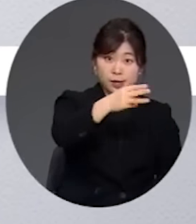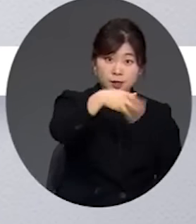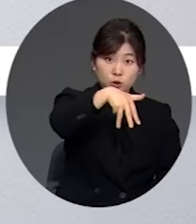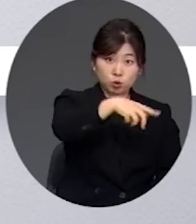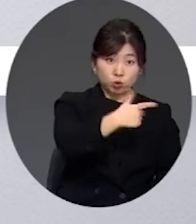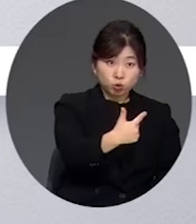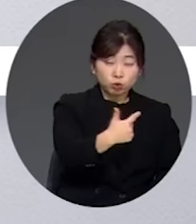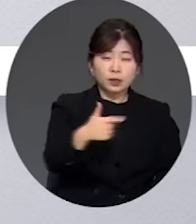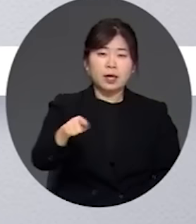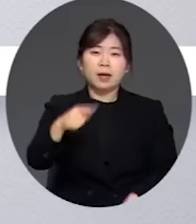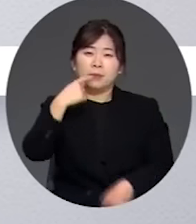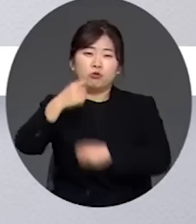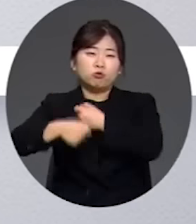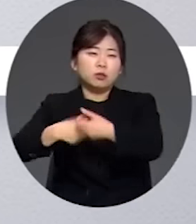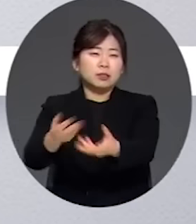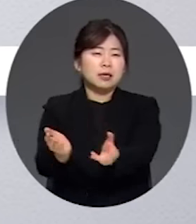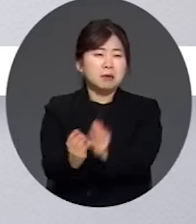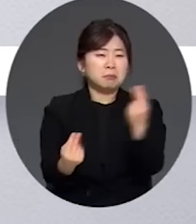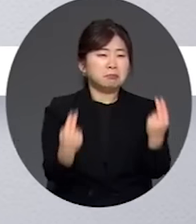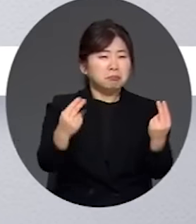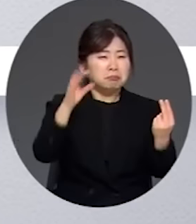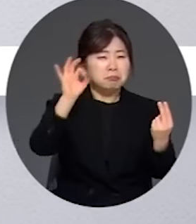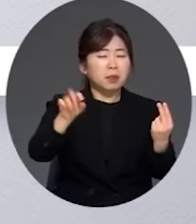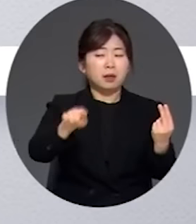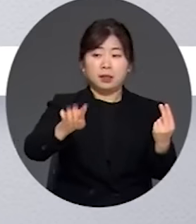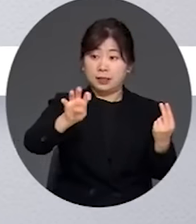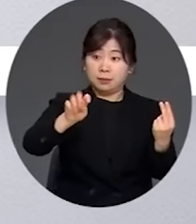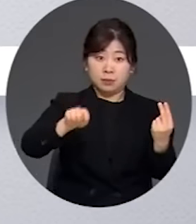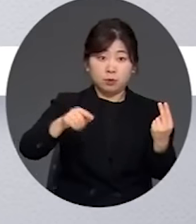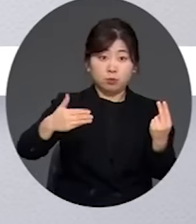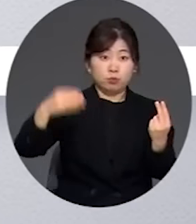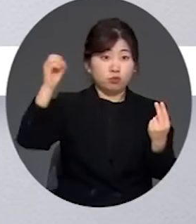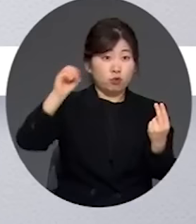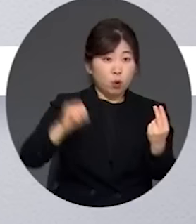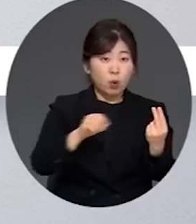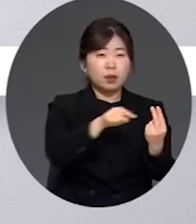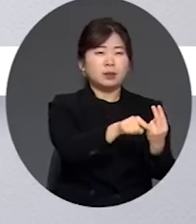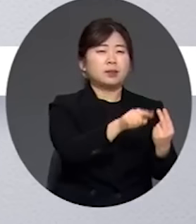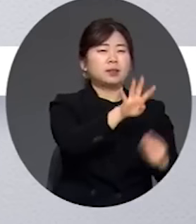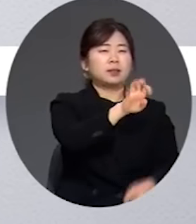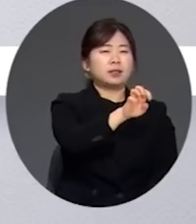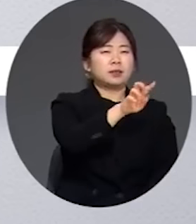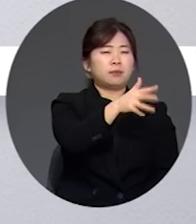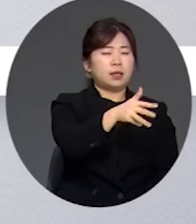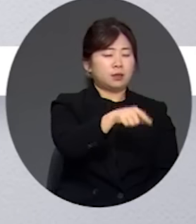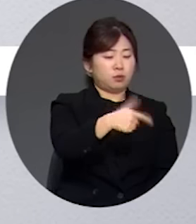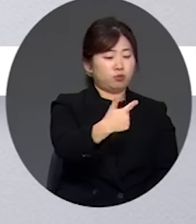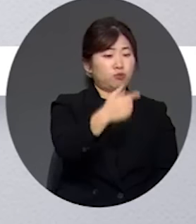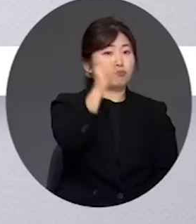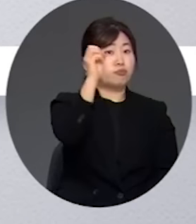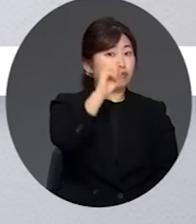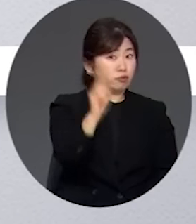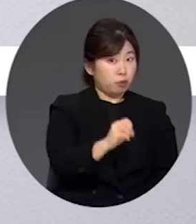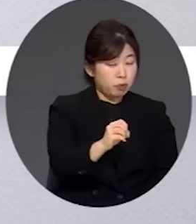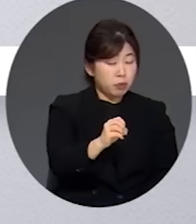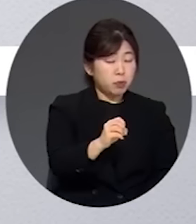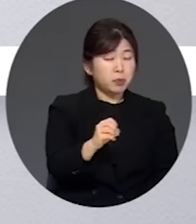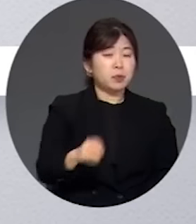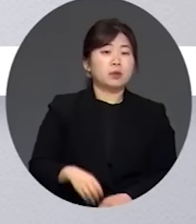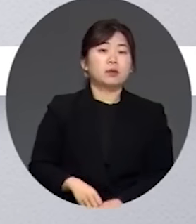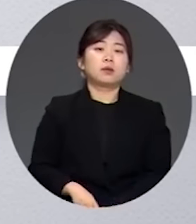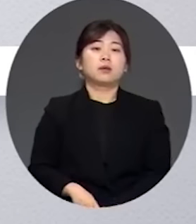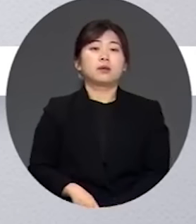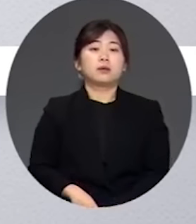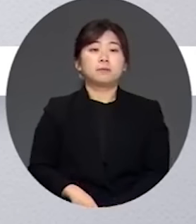국회의원과의 가상선 . 서 48.6% 범위